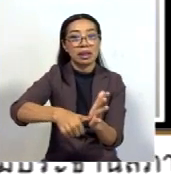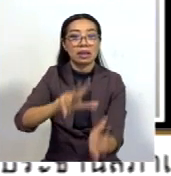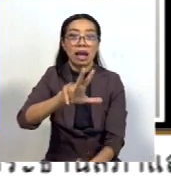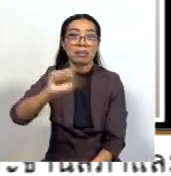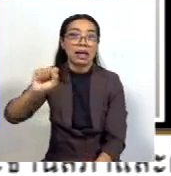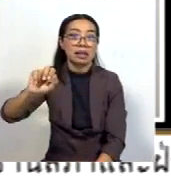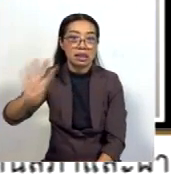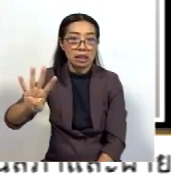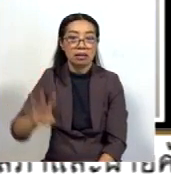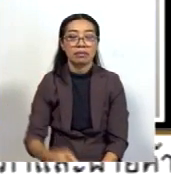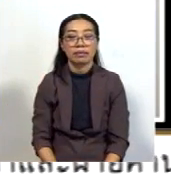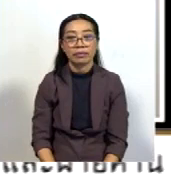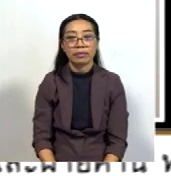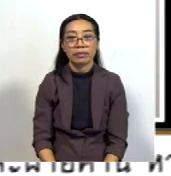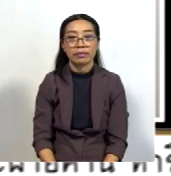ไปครับ